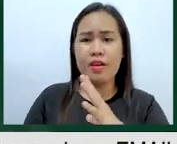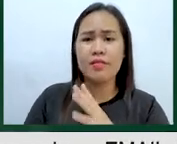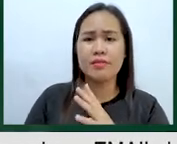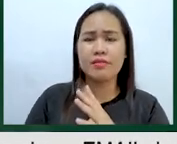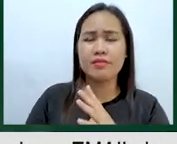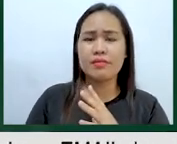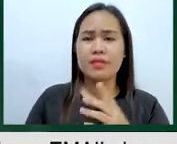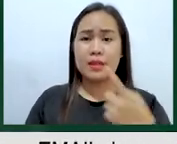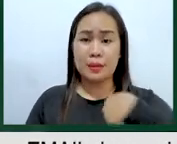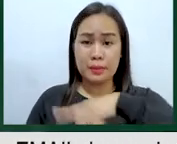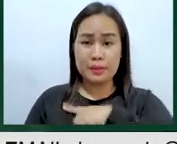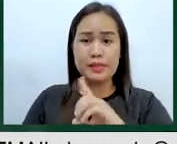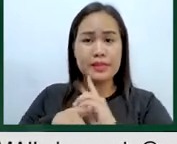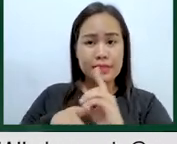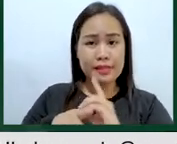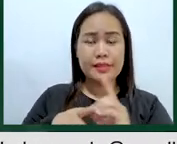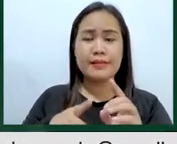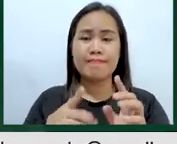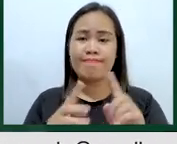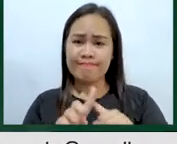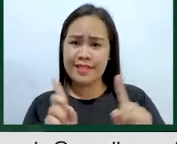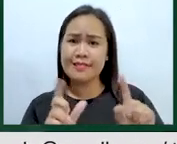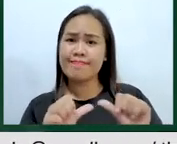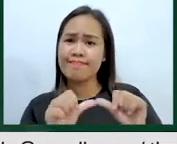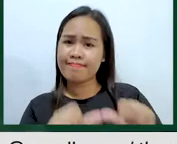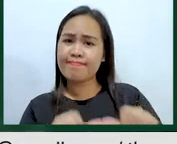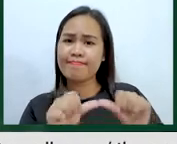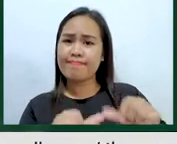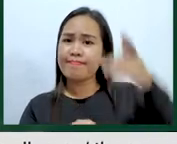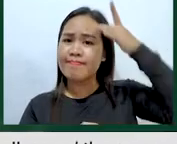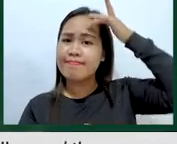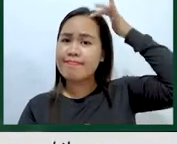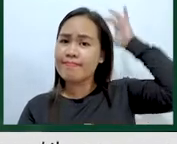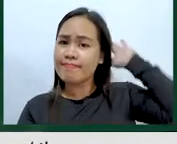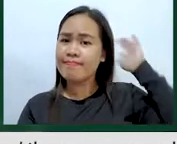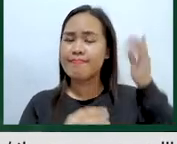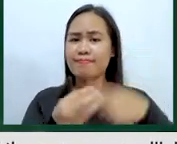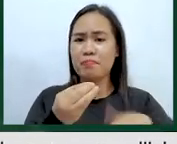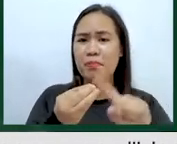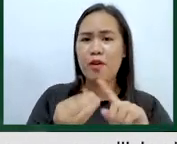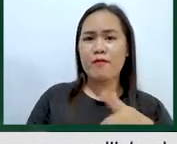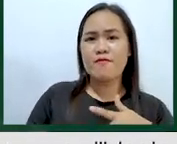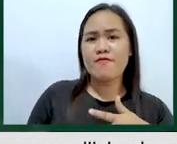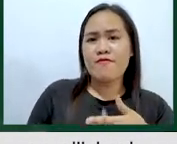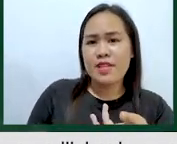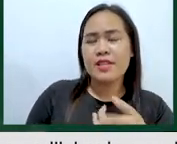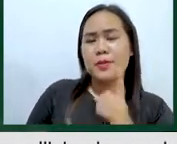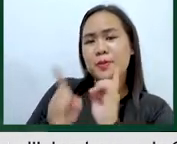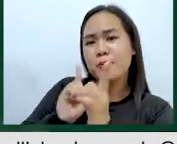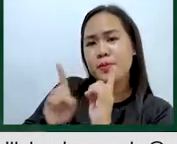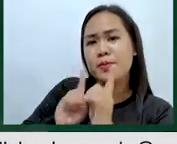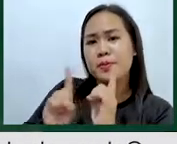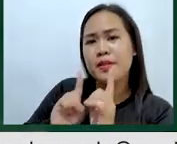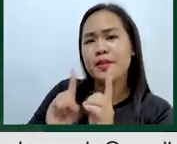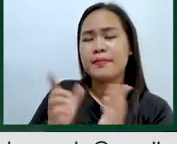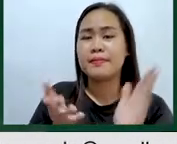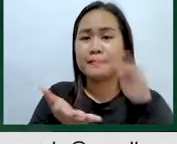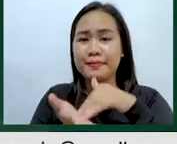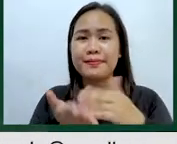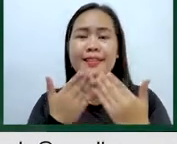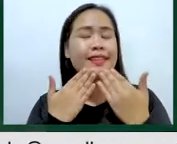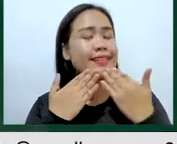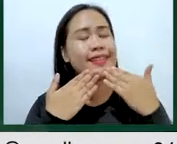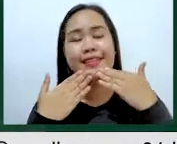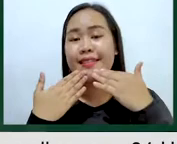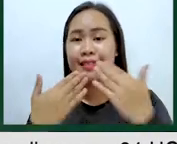disiplinado tayo pero sensitive pa rin naman tayo sa feelings ng ating mga nakakausap. So muli, no,